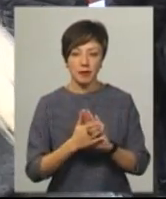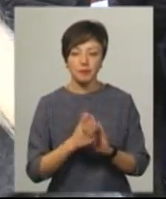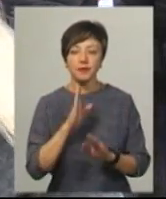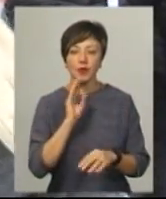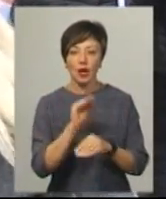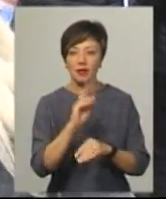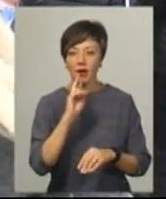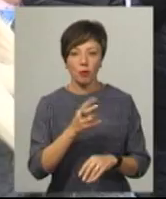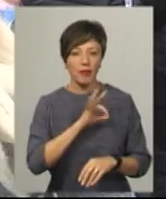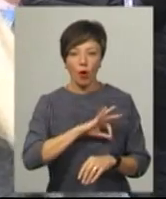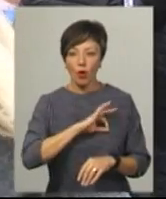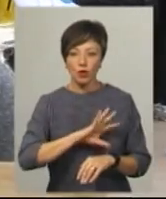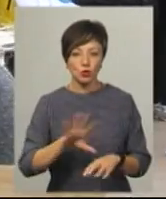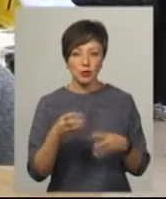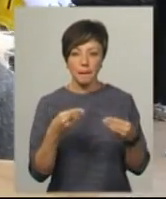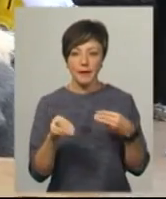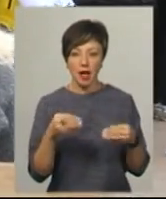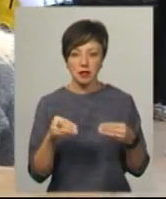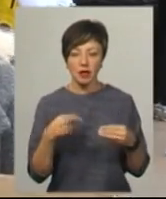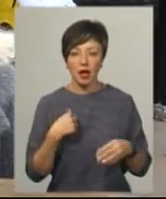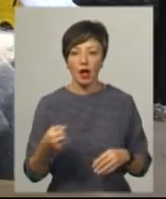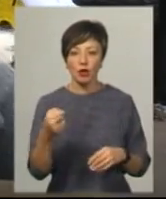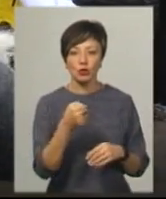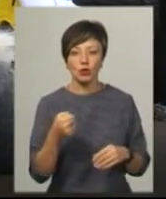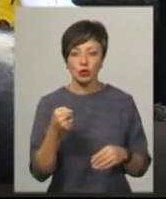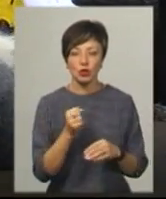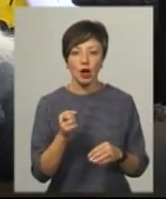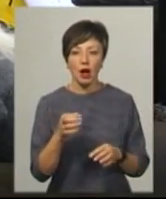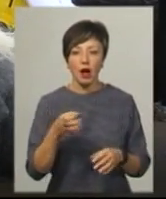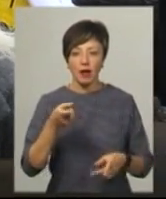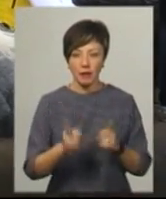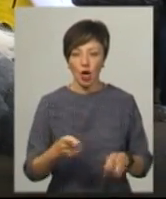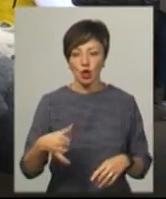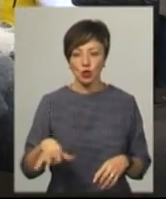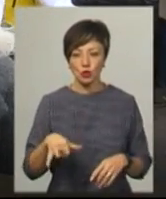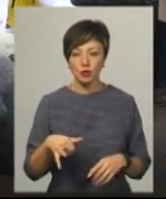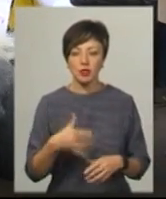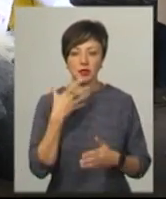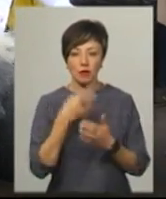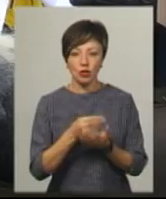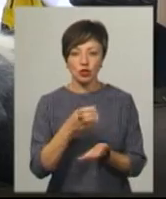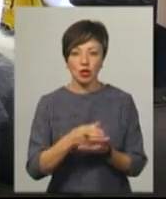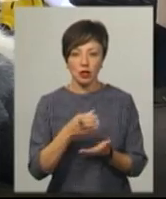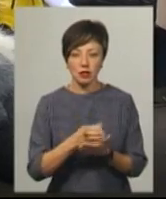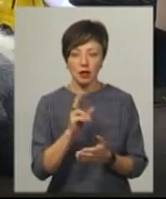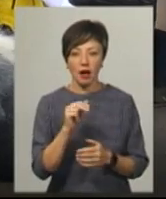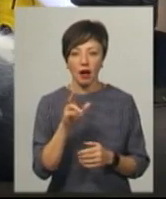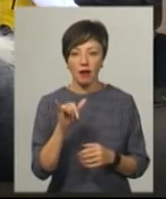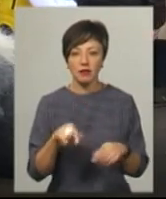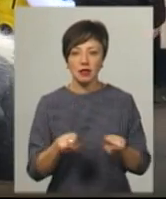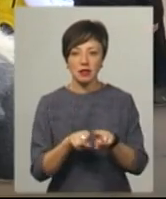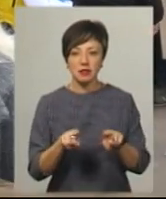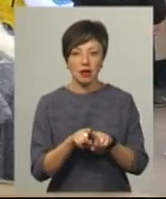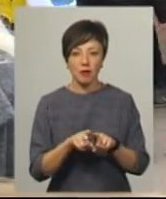додає, 2 роки не користується пластиком. Ношу екосумку, не ходжу зі своєю чашкою на каву, так само воду